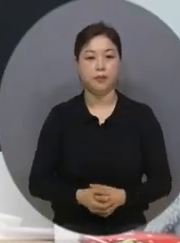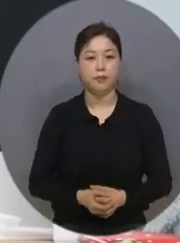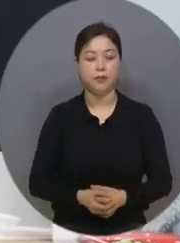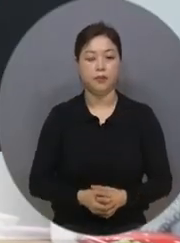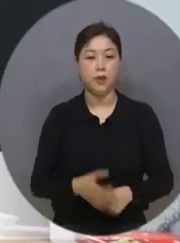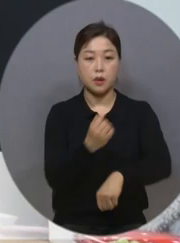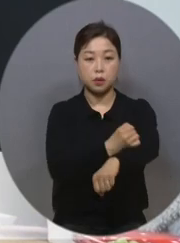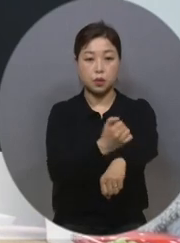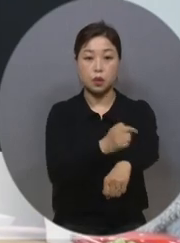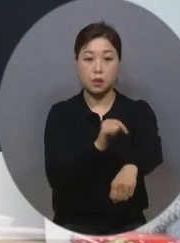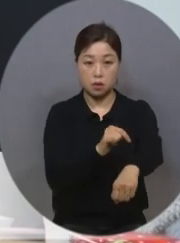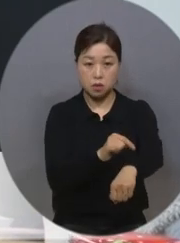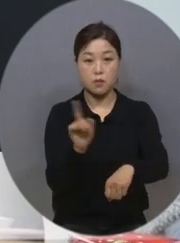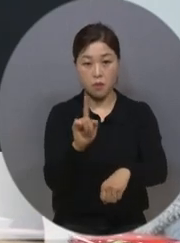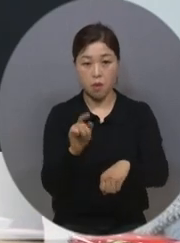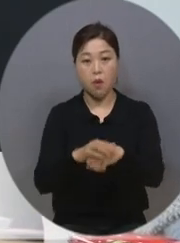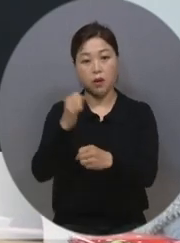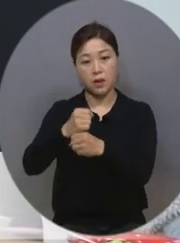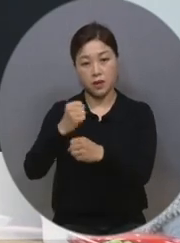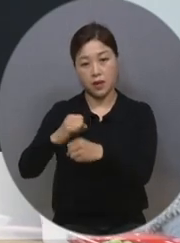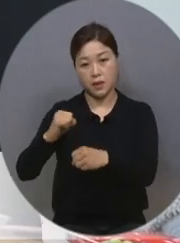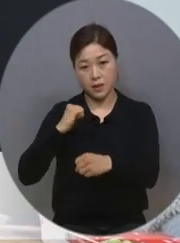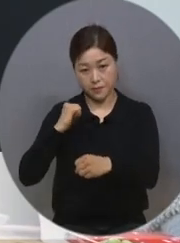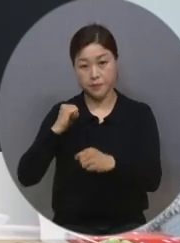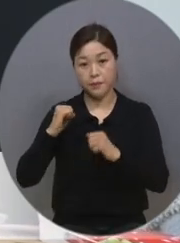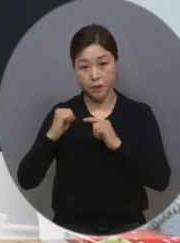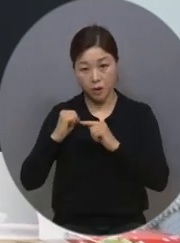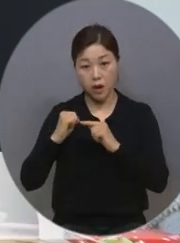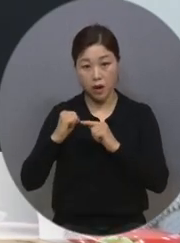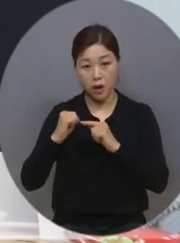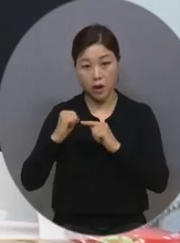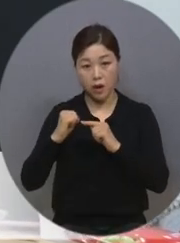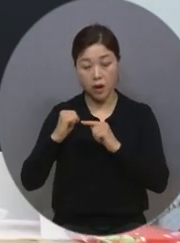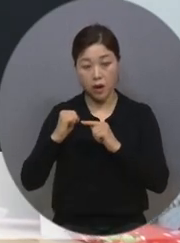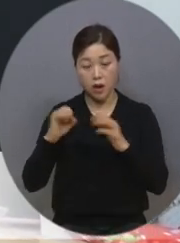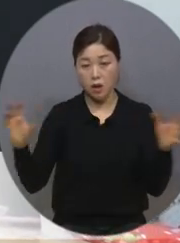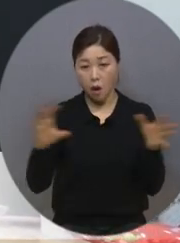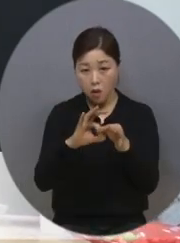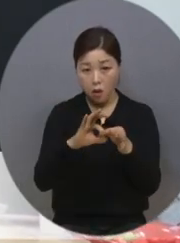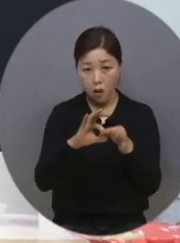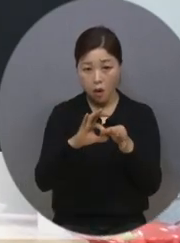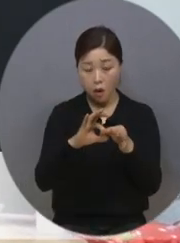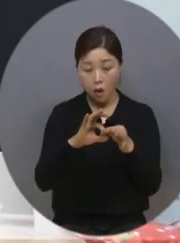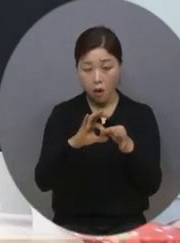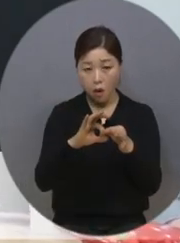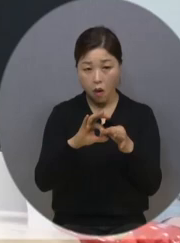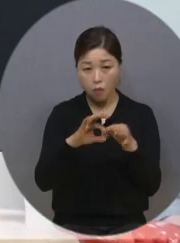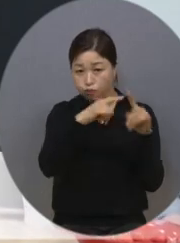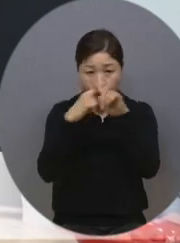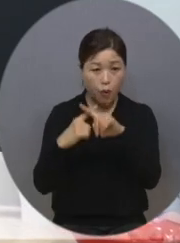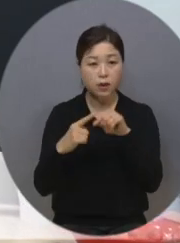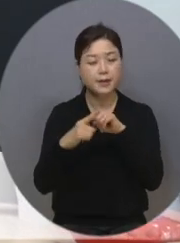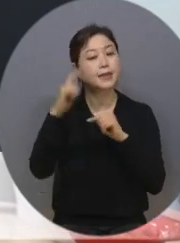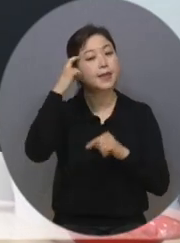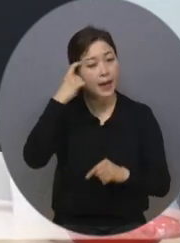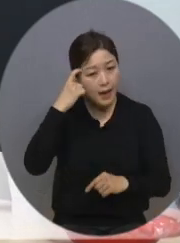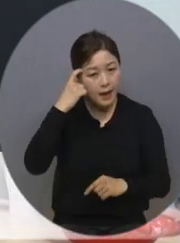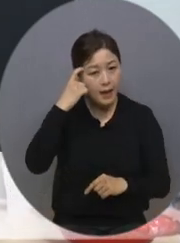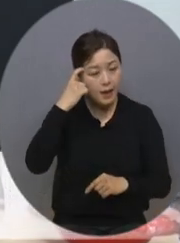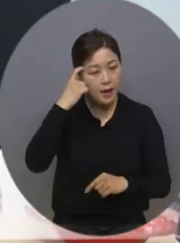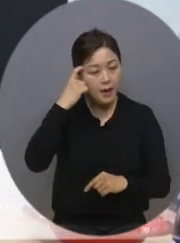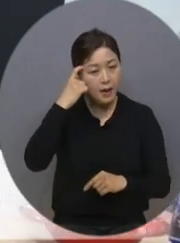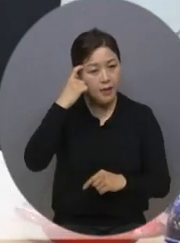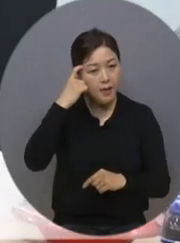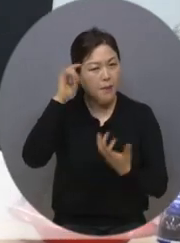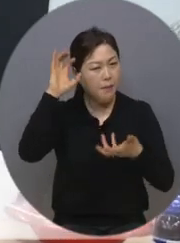하는 것을 생산력이라고 하는 것과 무조건 결부시켜야 한다는 우리의 상식을